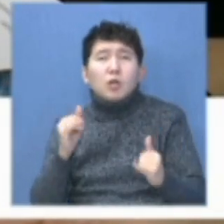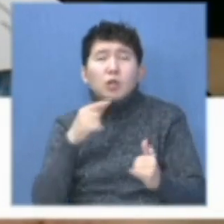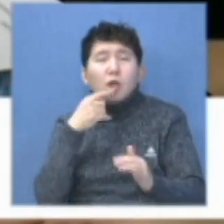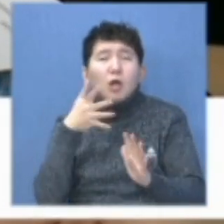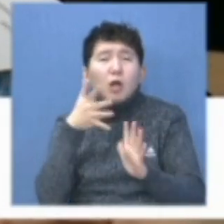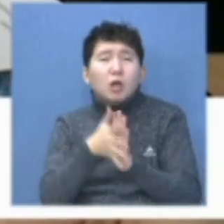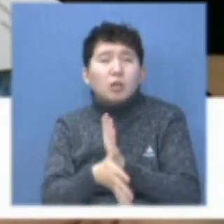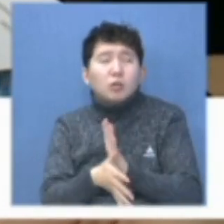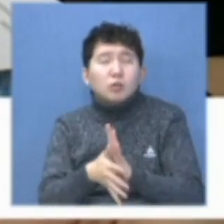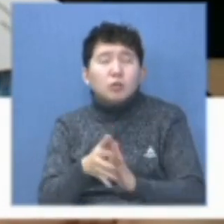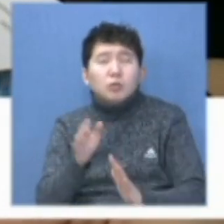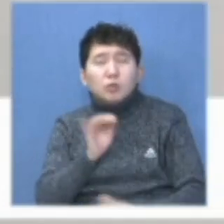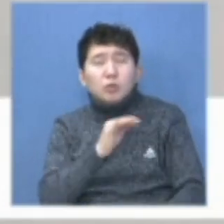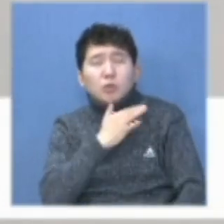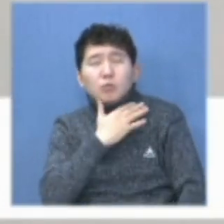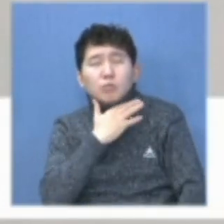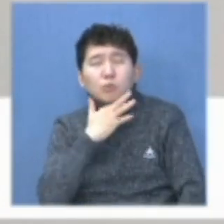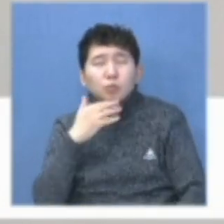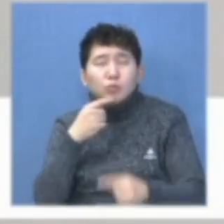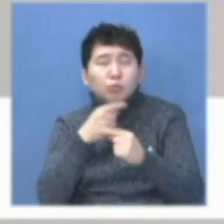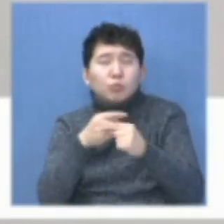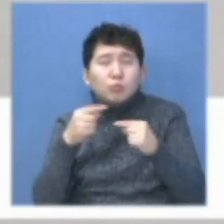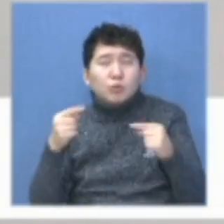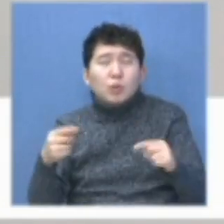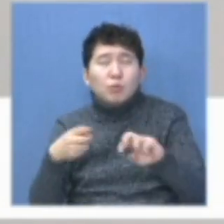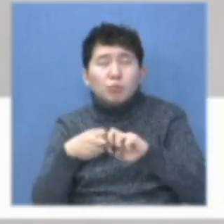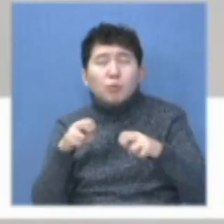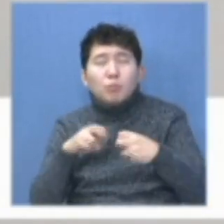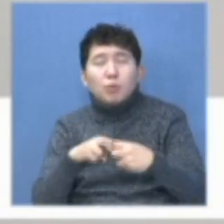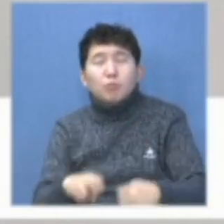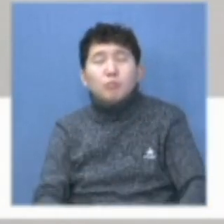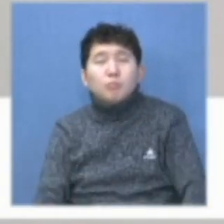и другие сложности. Предприниматели